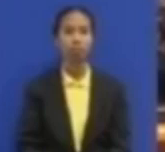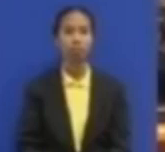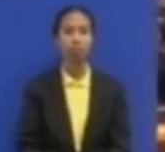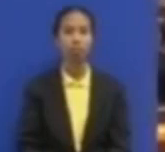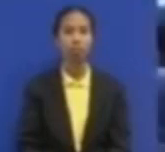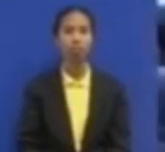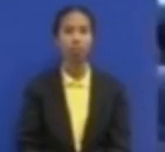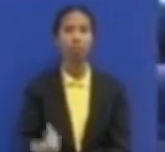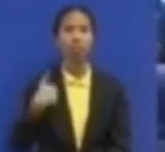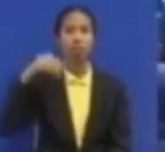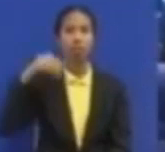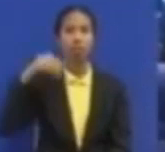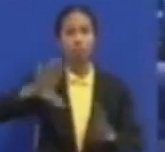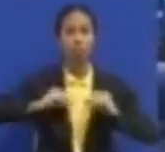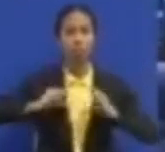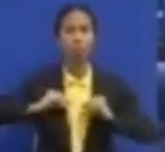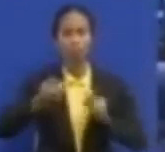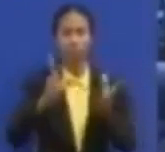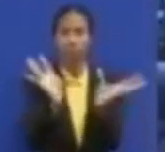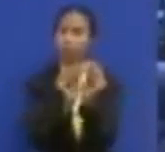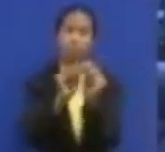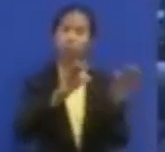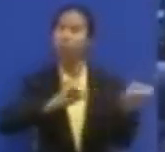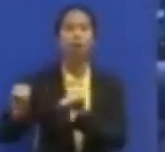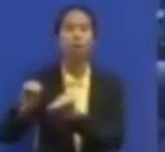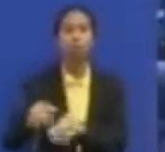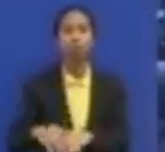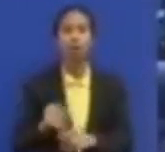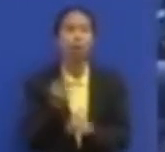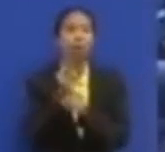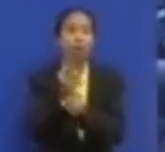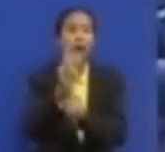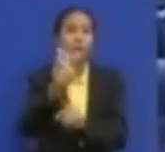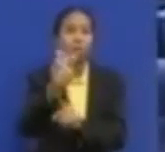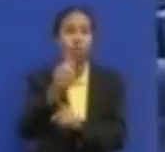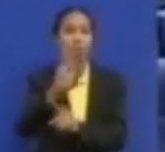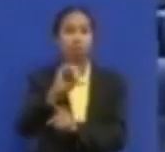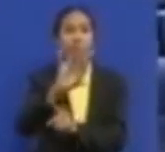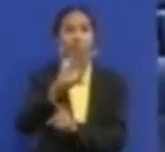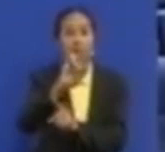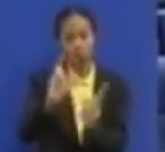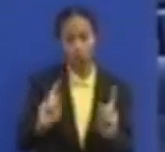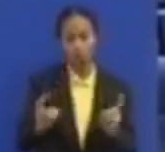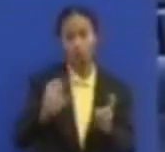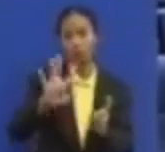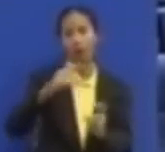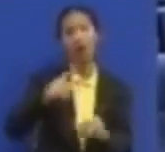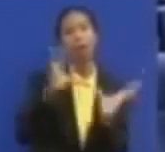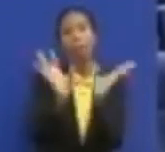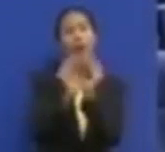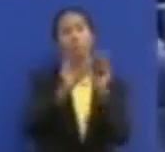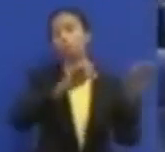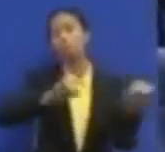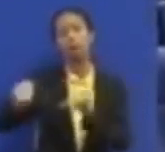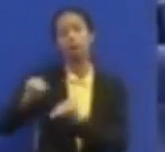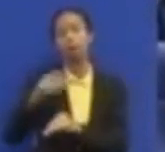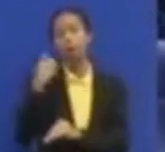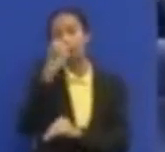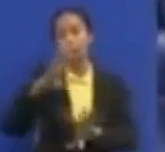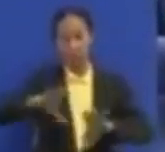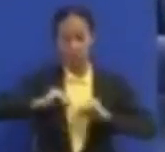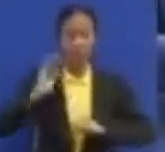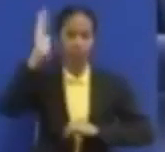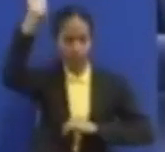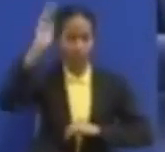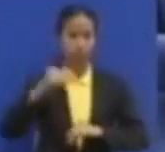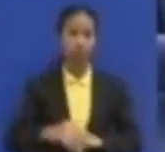านครับตามข้อบังคับข้อที่47วงเล็บ5ครับท่านประธาน ครับครับครับมีผู้รับรองถูก